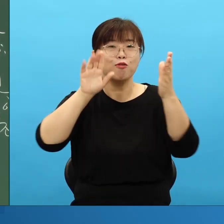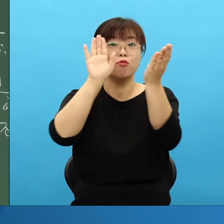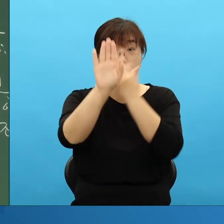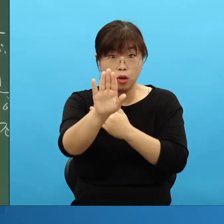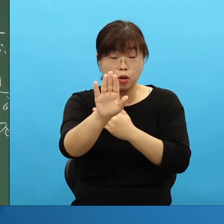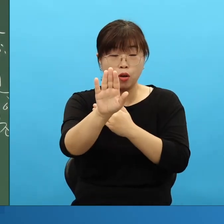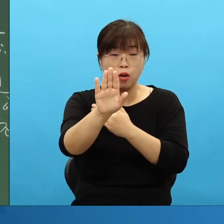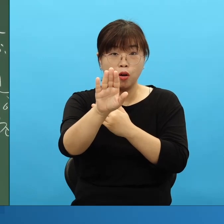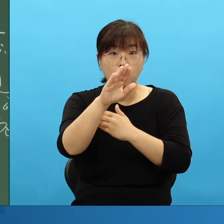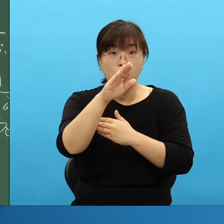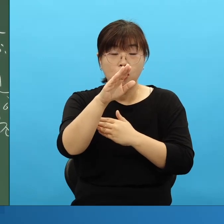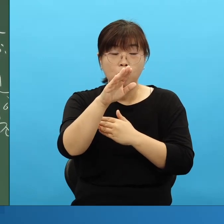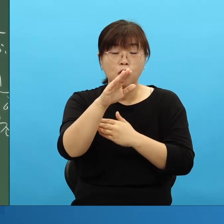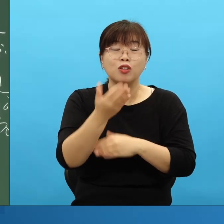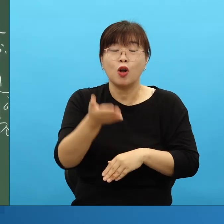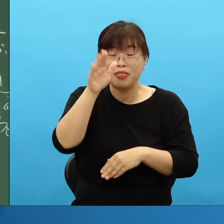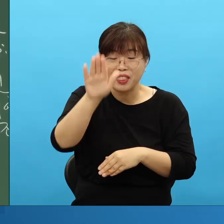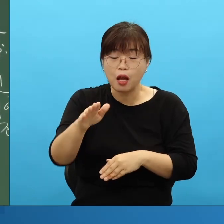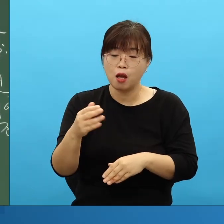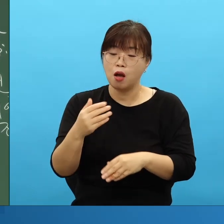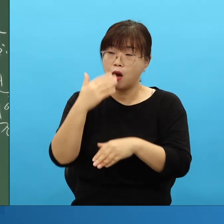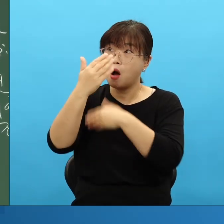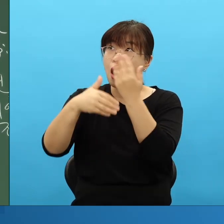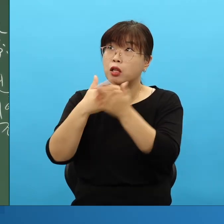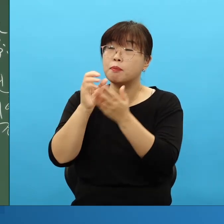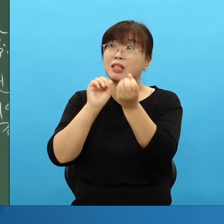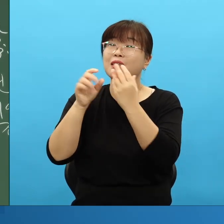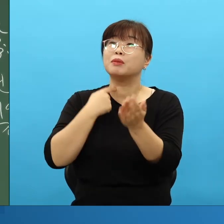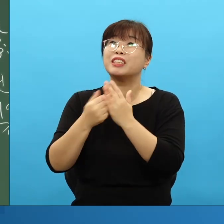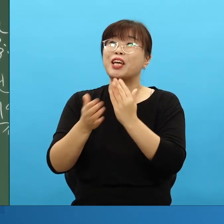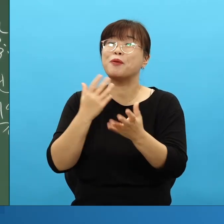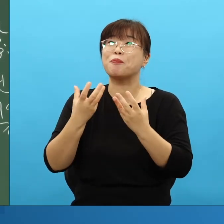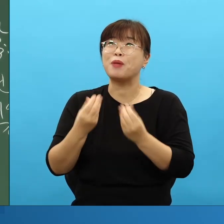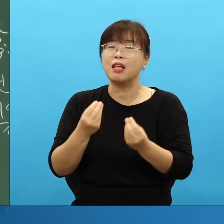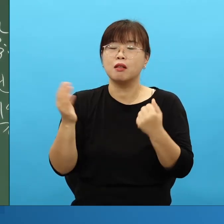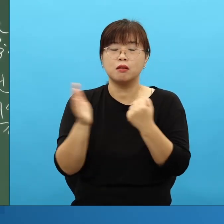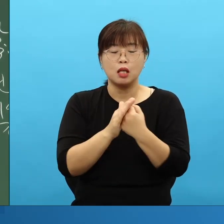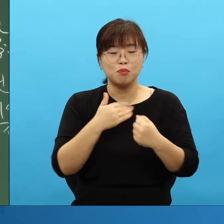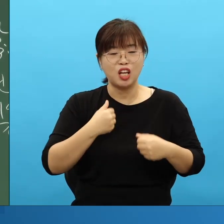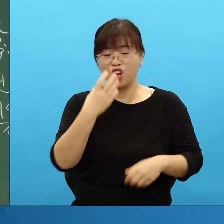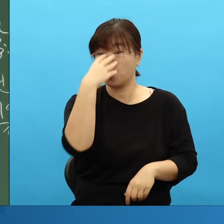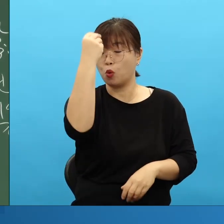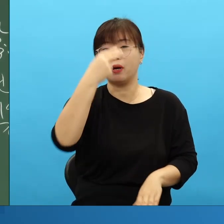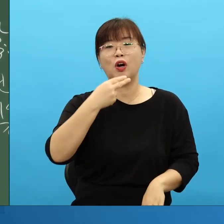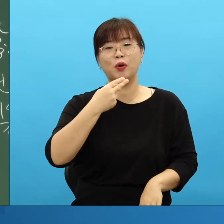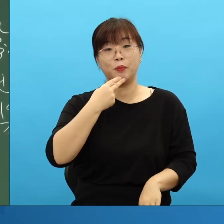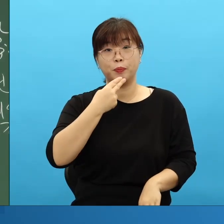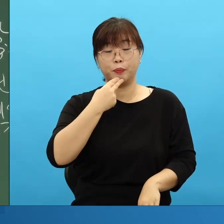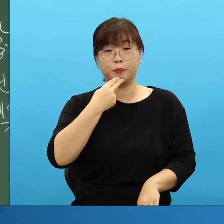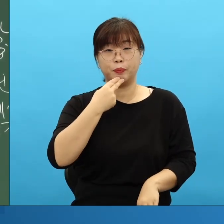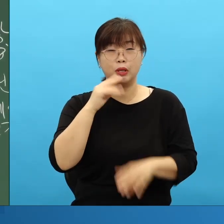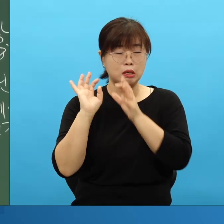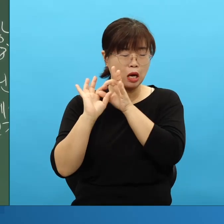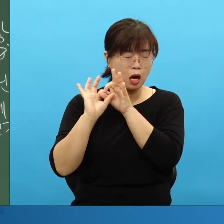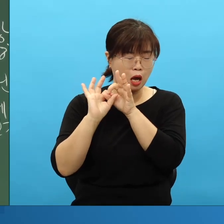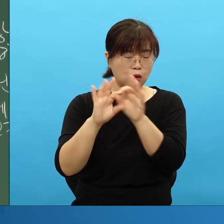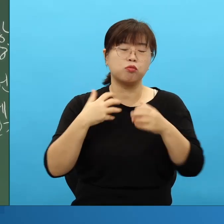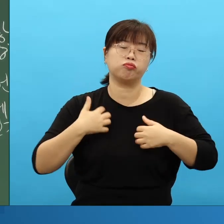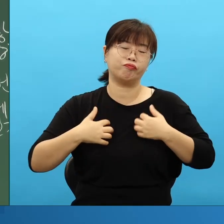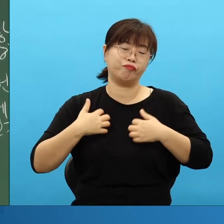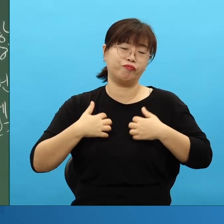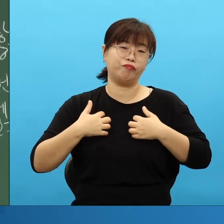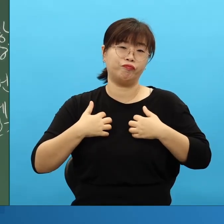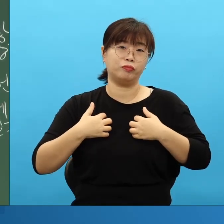times, and yet he enjoyed this blessing exactly. 오늘 여러분이 힘을 얻으시길 바랍니다. May you gain